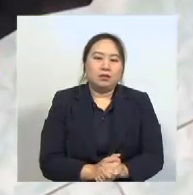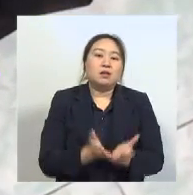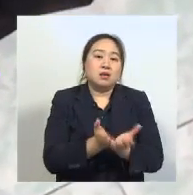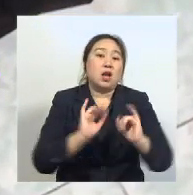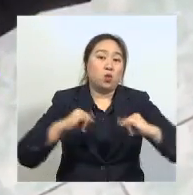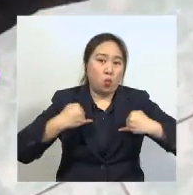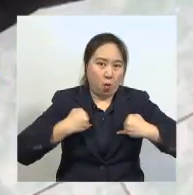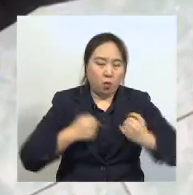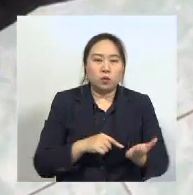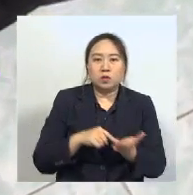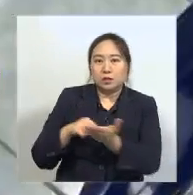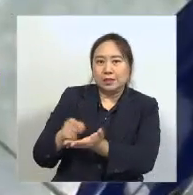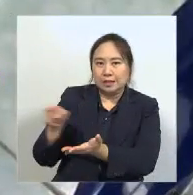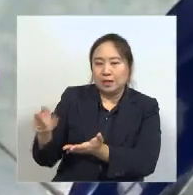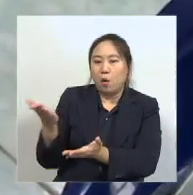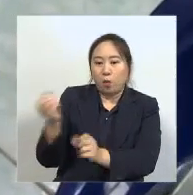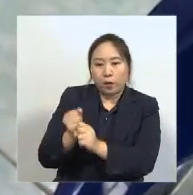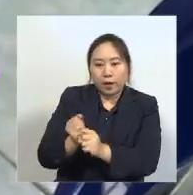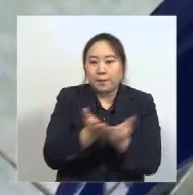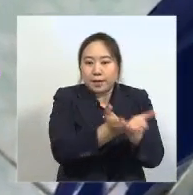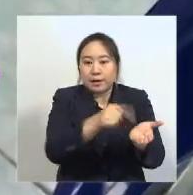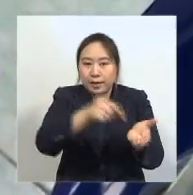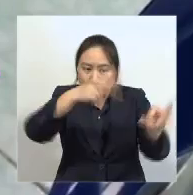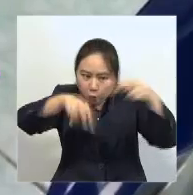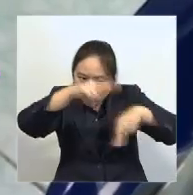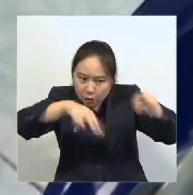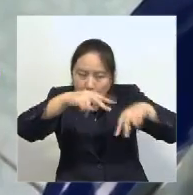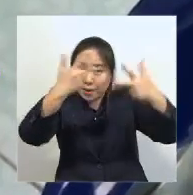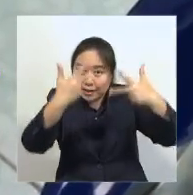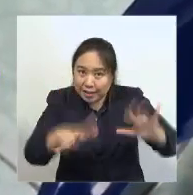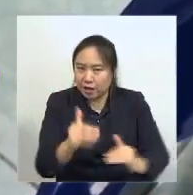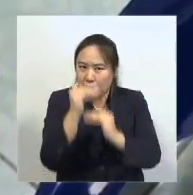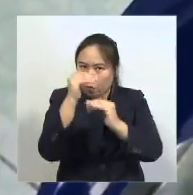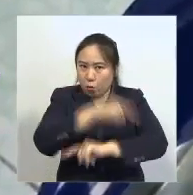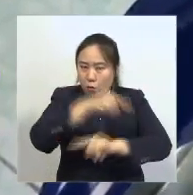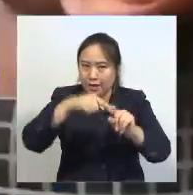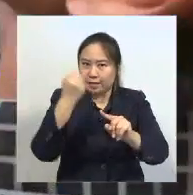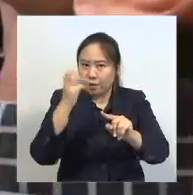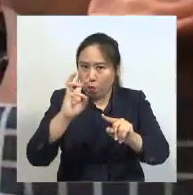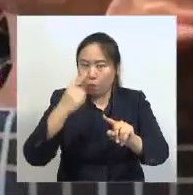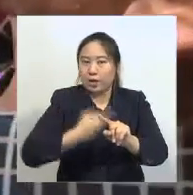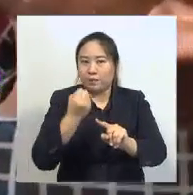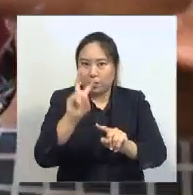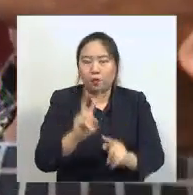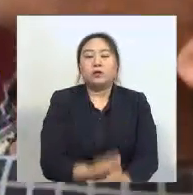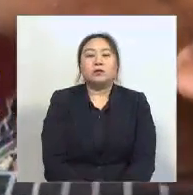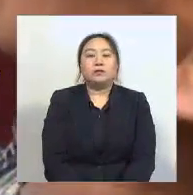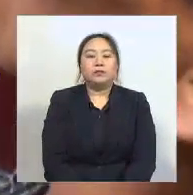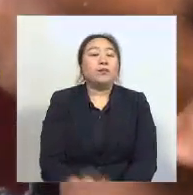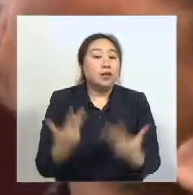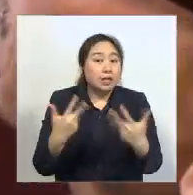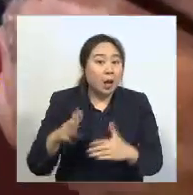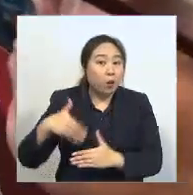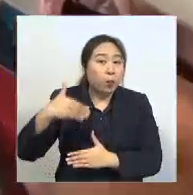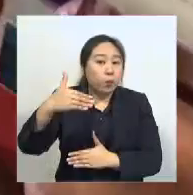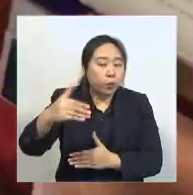ยื่นคำขอให้เจ้าหน้าที่ดำเนินการตรวจสอบเรือให้แล้วเสร็จภายในวันที่16ธันวาคมนี้และหลังจากนั้น